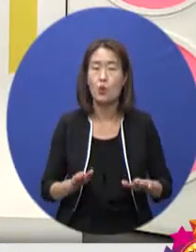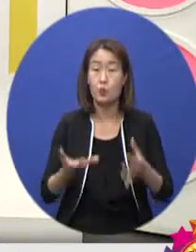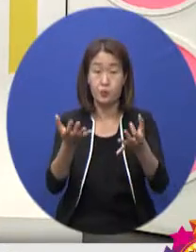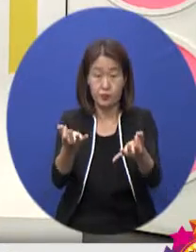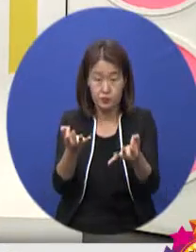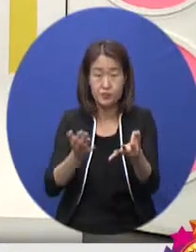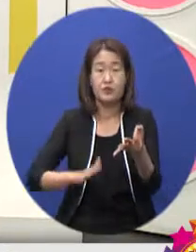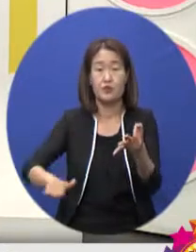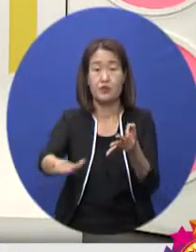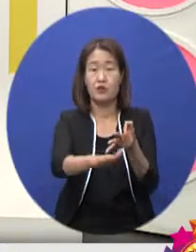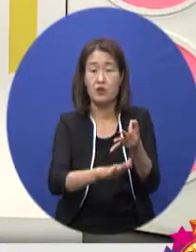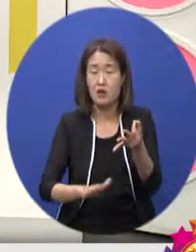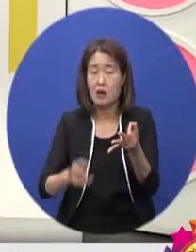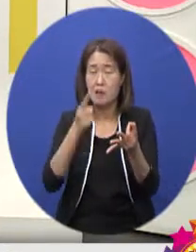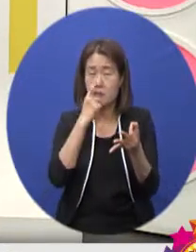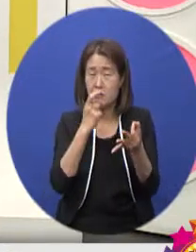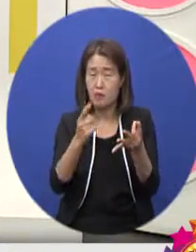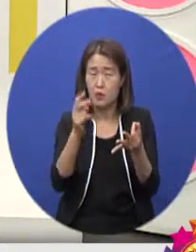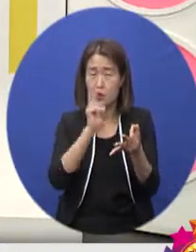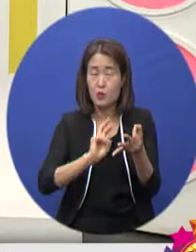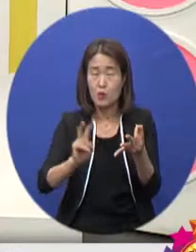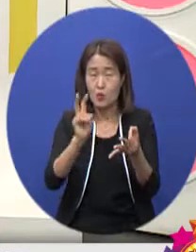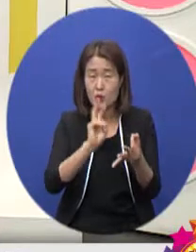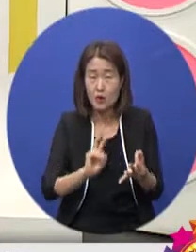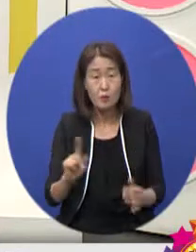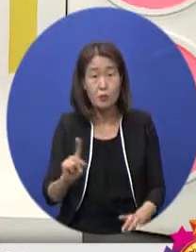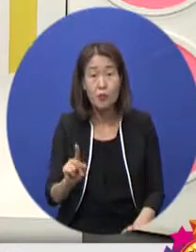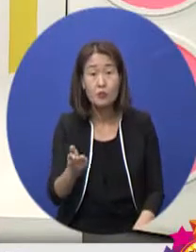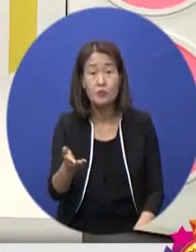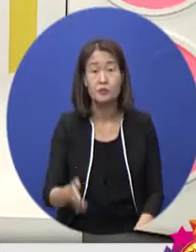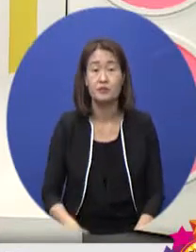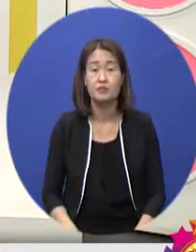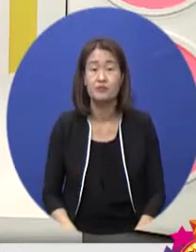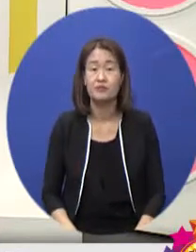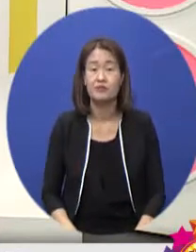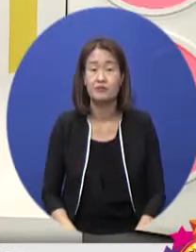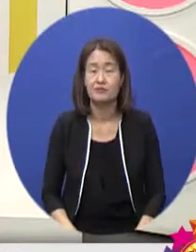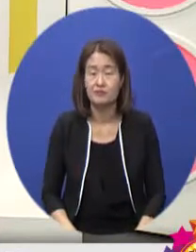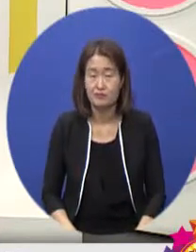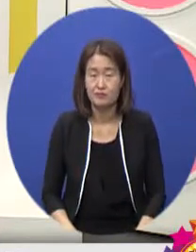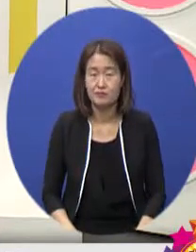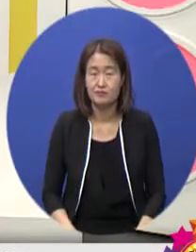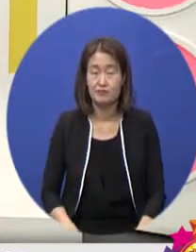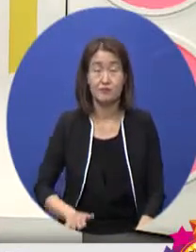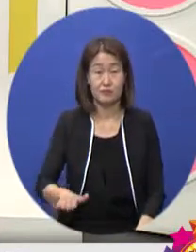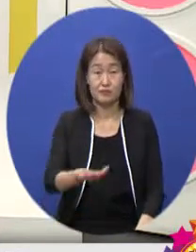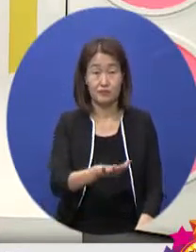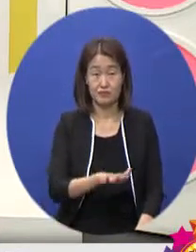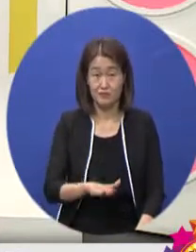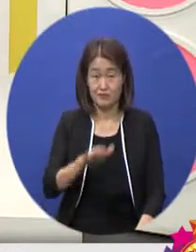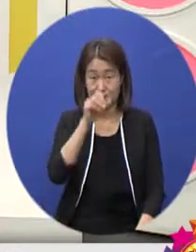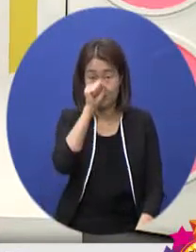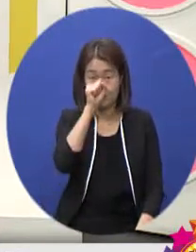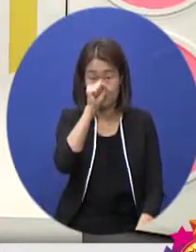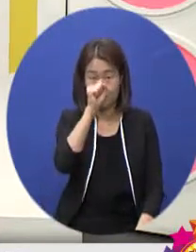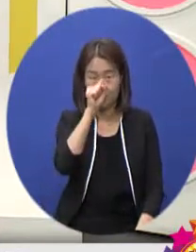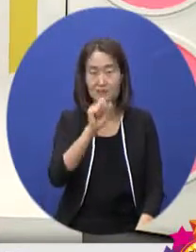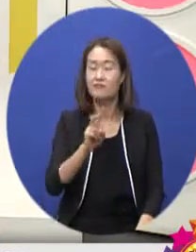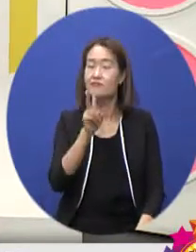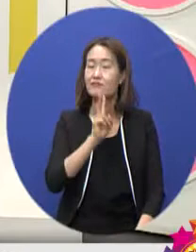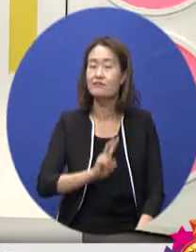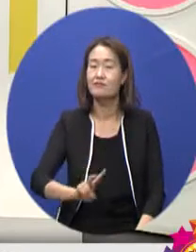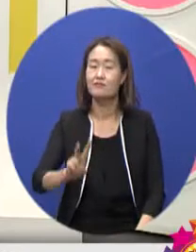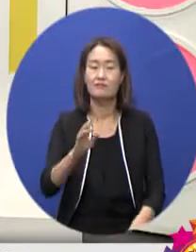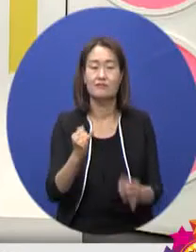시청자 여러분들에게 멋진 노래 첫 번째 곡 뭐 들려주실까요? 네, 예, 여러분들이 좋아하실 수 있는 노래라고